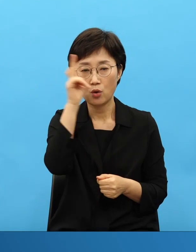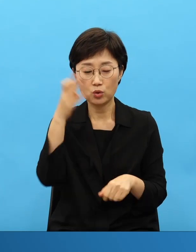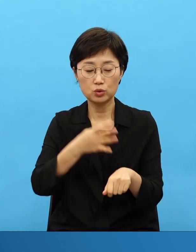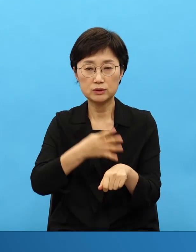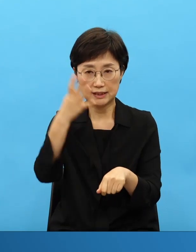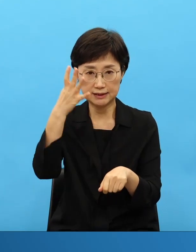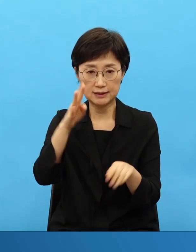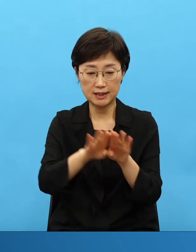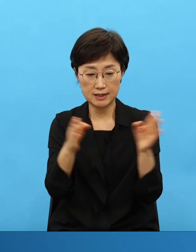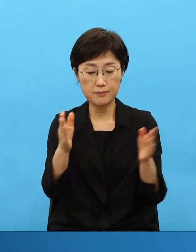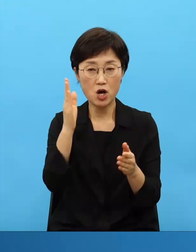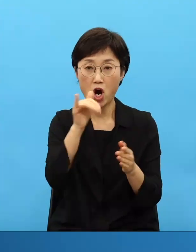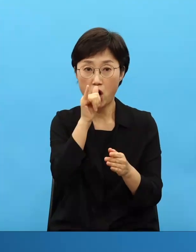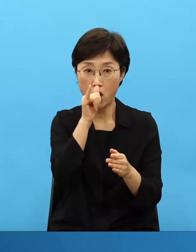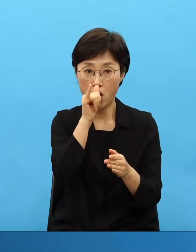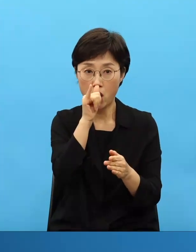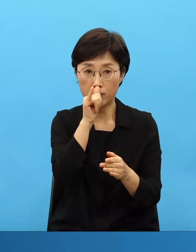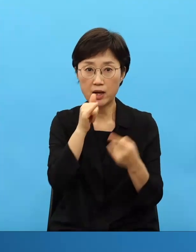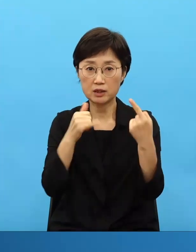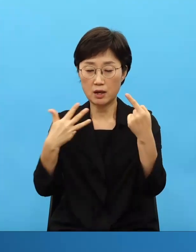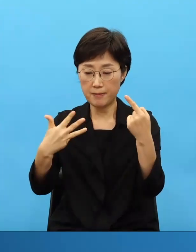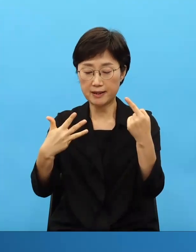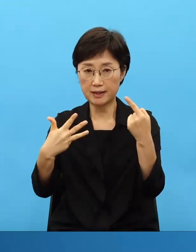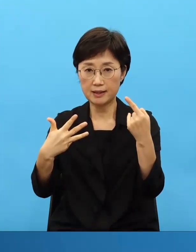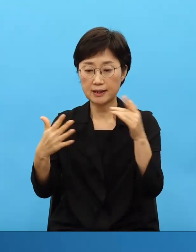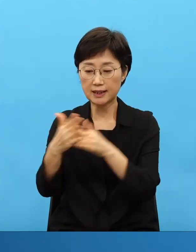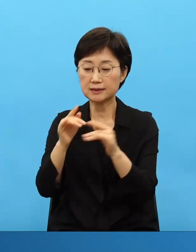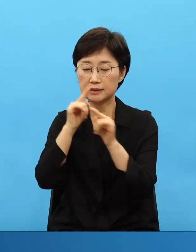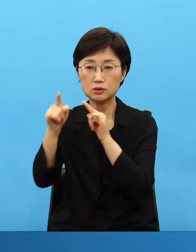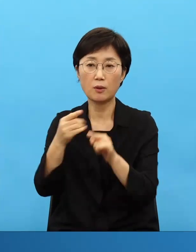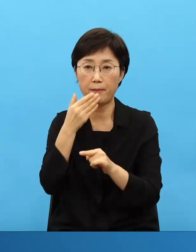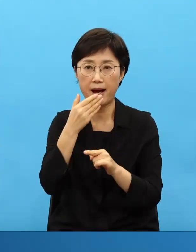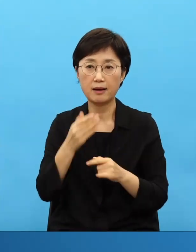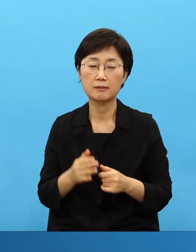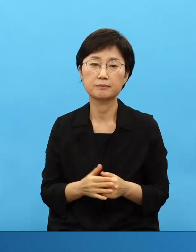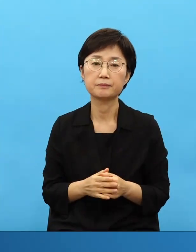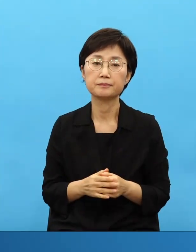개강 예배로 시작하며 오는 1월 8일까지 등록받습니다.